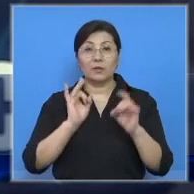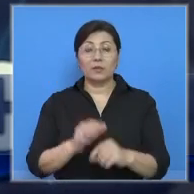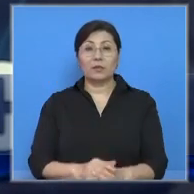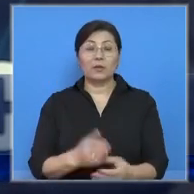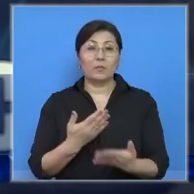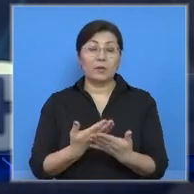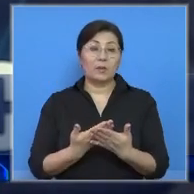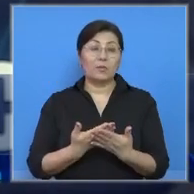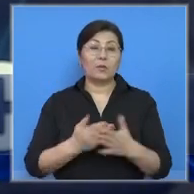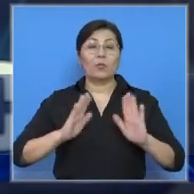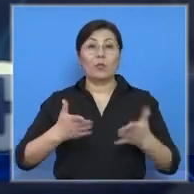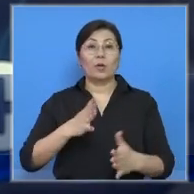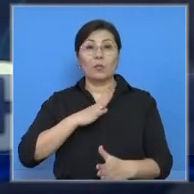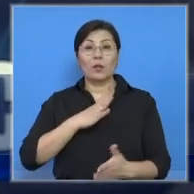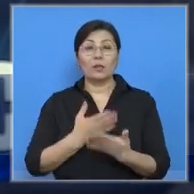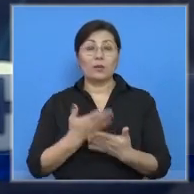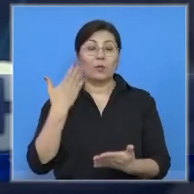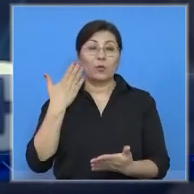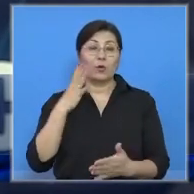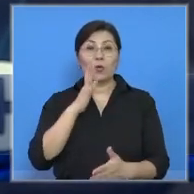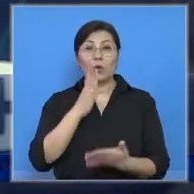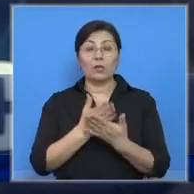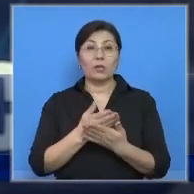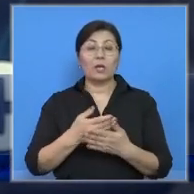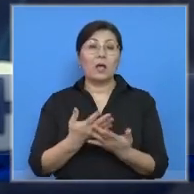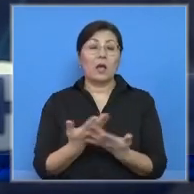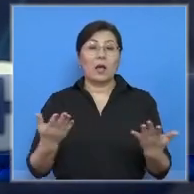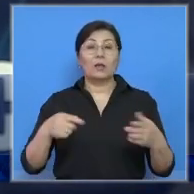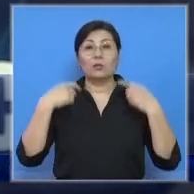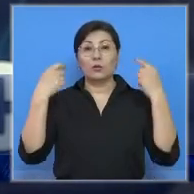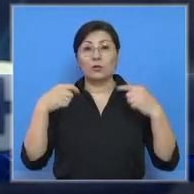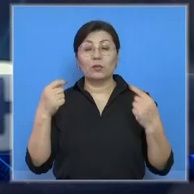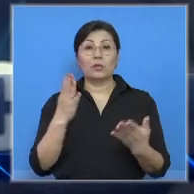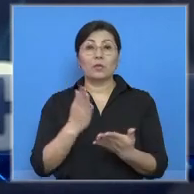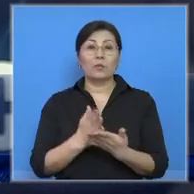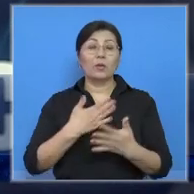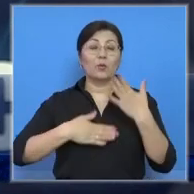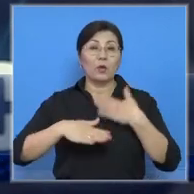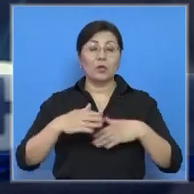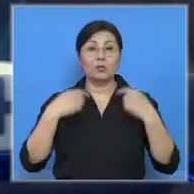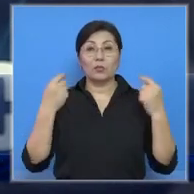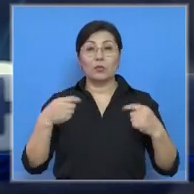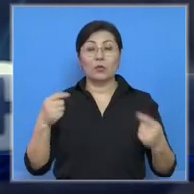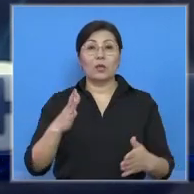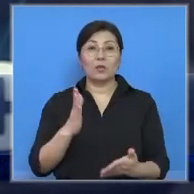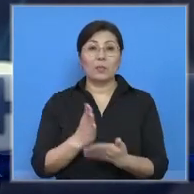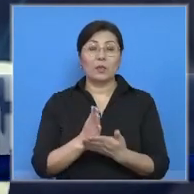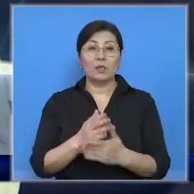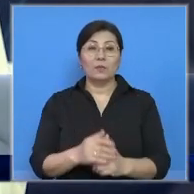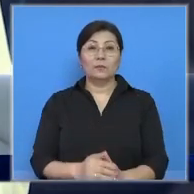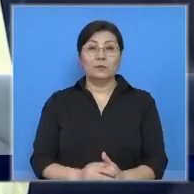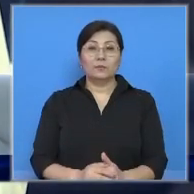бір оқиға болған, ол кезде де әртүрлі тойлар болады, қуаныштар болады. Жаңағы сол кезде жаңағы